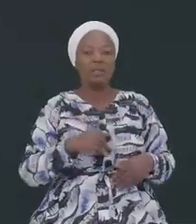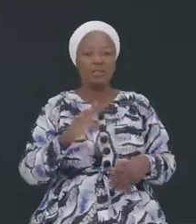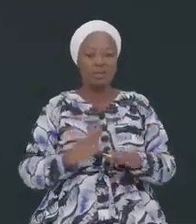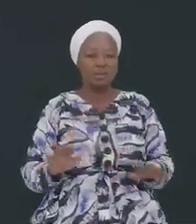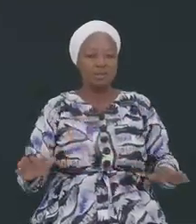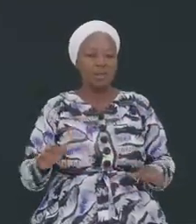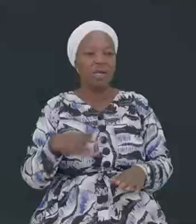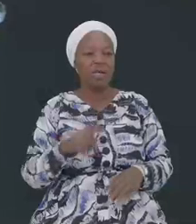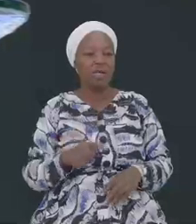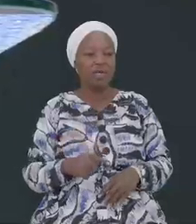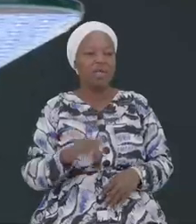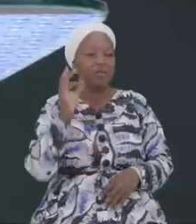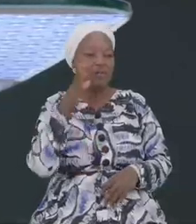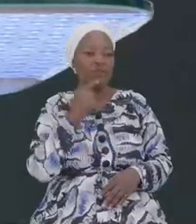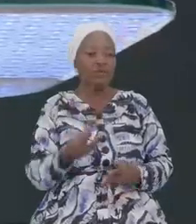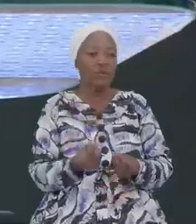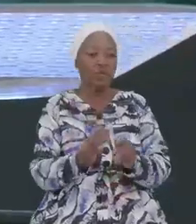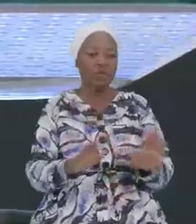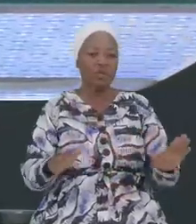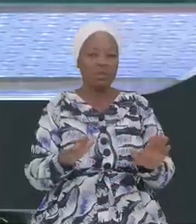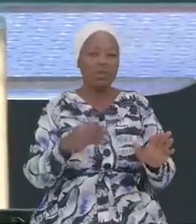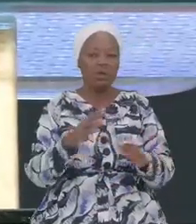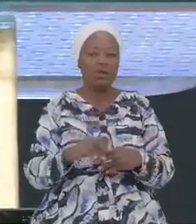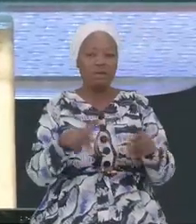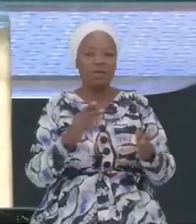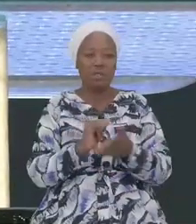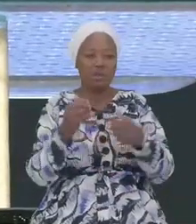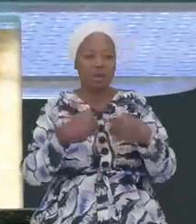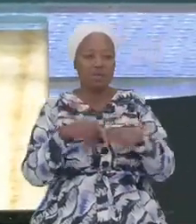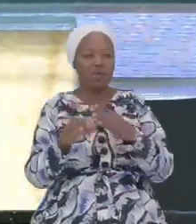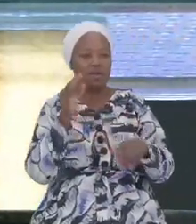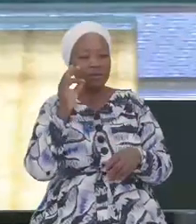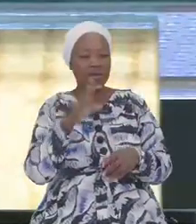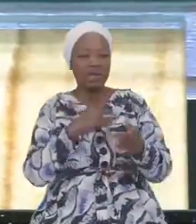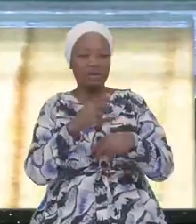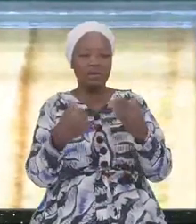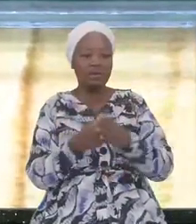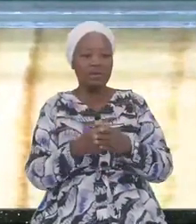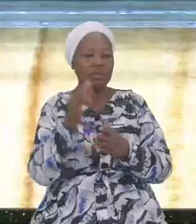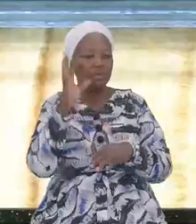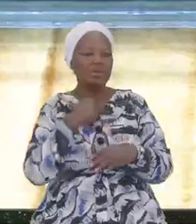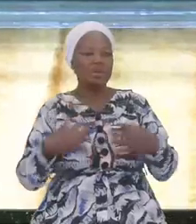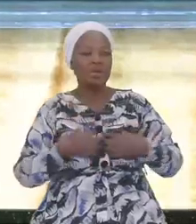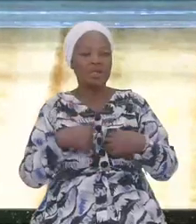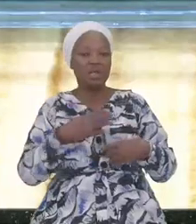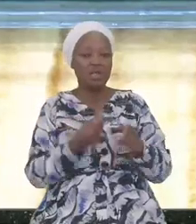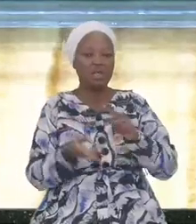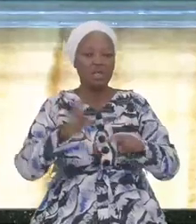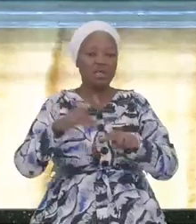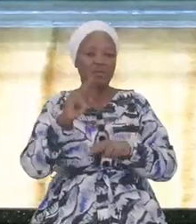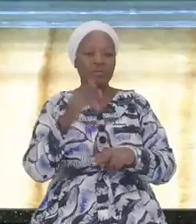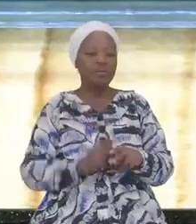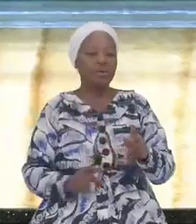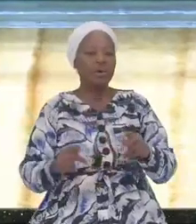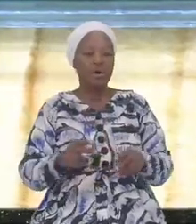ton sol, le fruit de tes troupeaux, les portées de ton gros et de